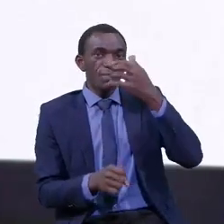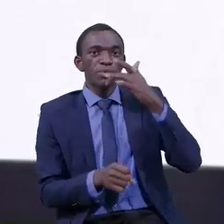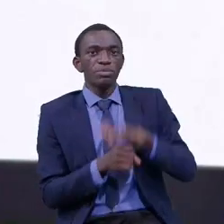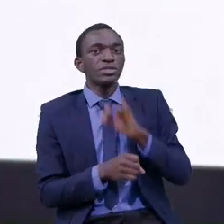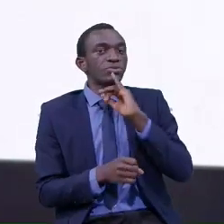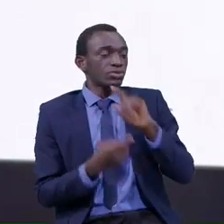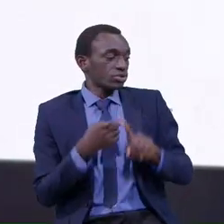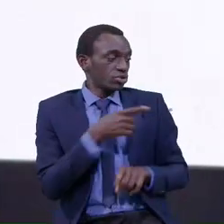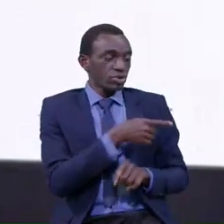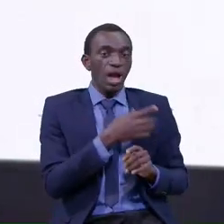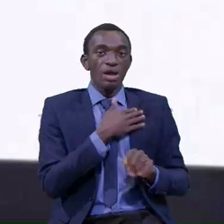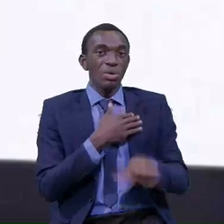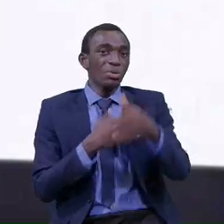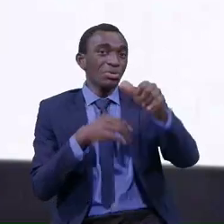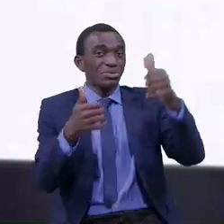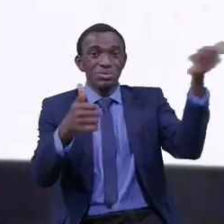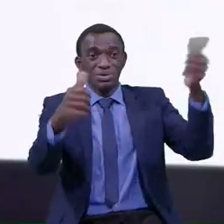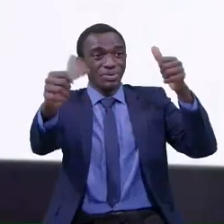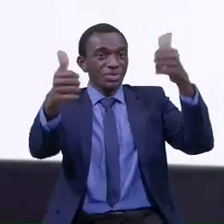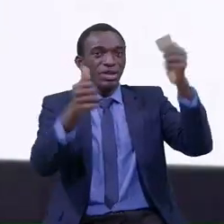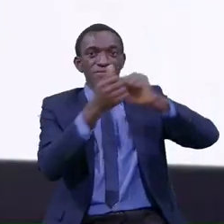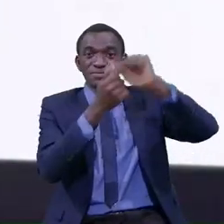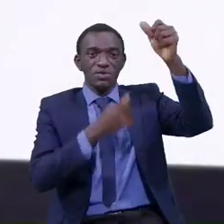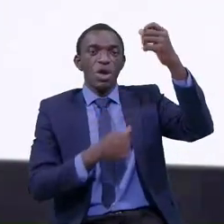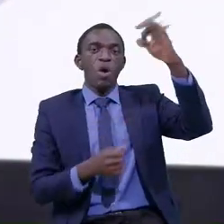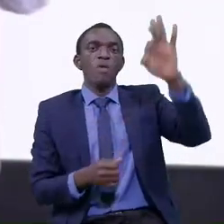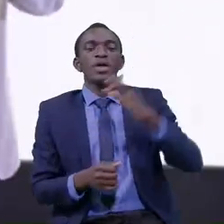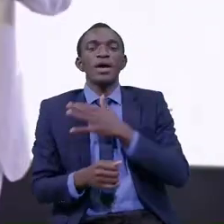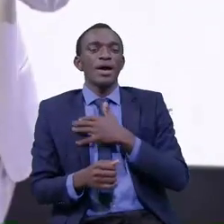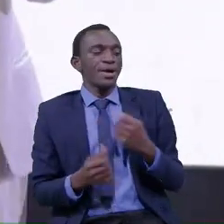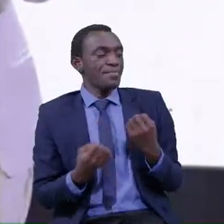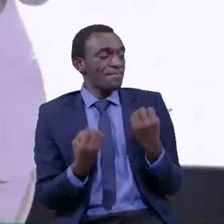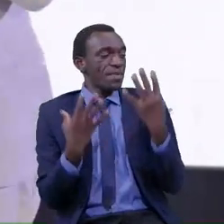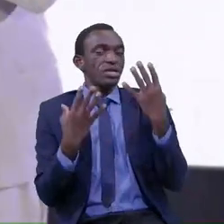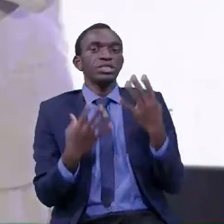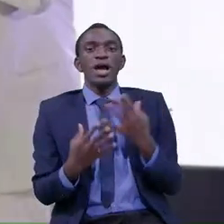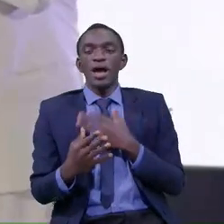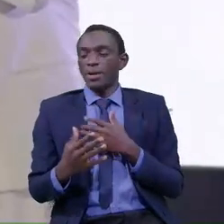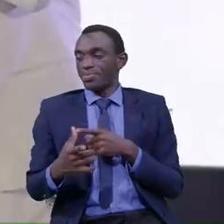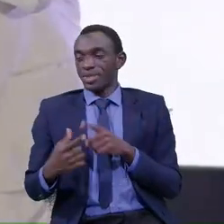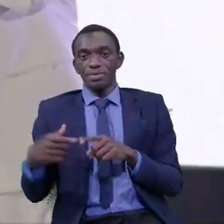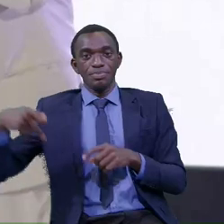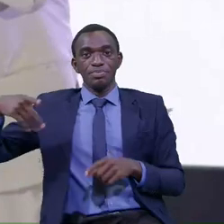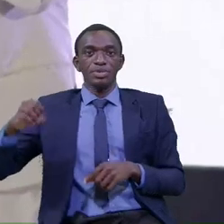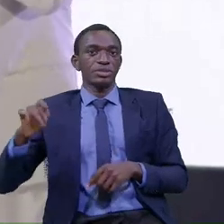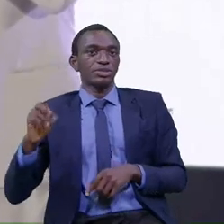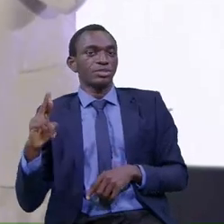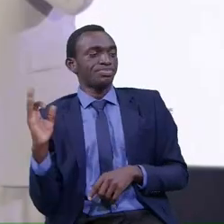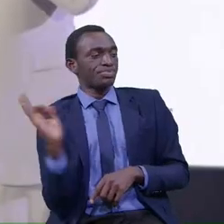Même ceux qui sont au loin, en aussi grand nom que notre Dieu les appelle. Avec d'autres paroles, les